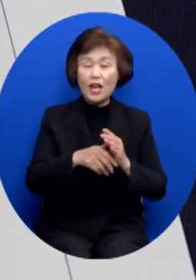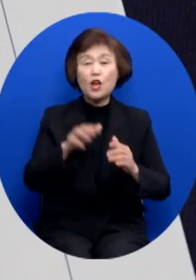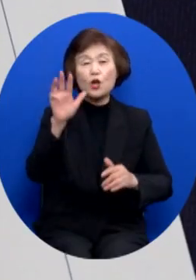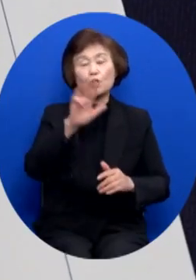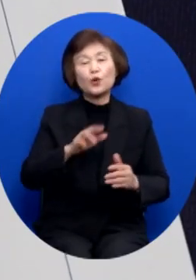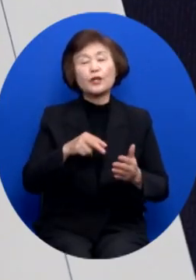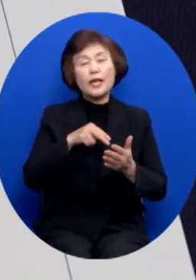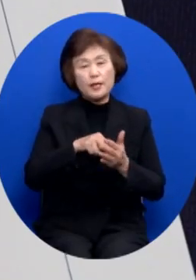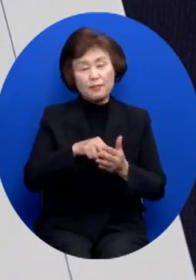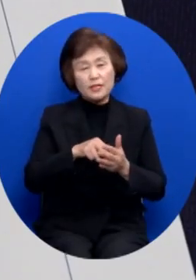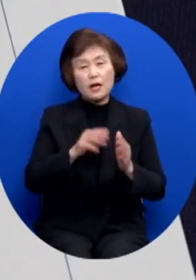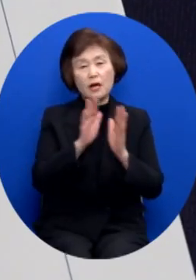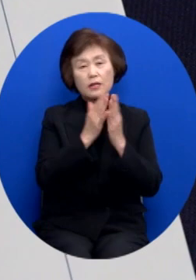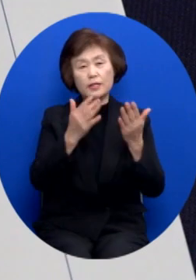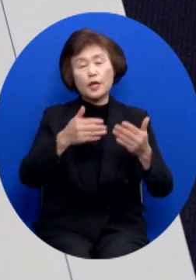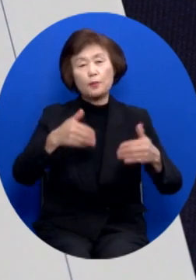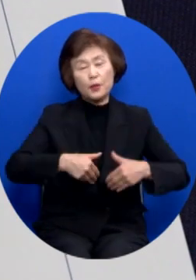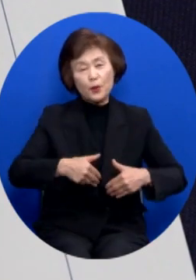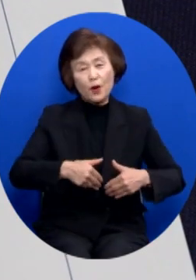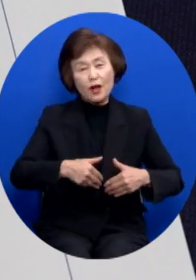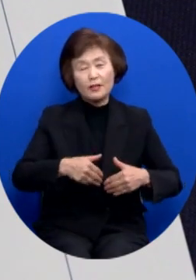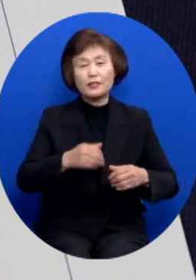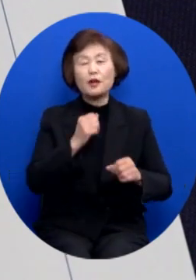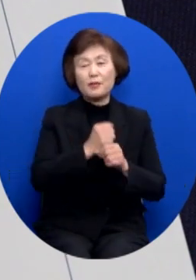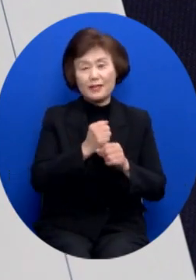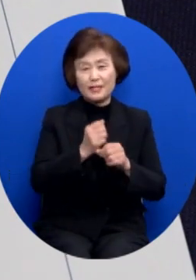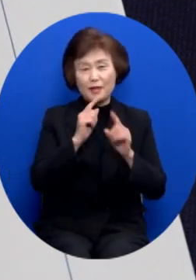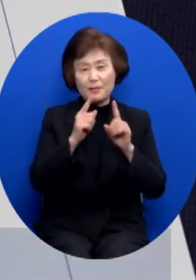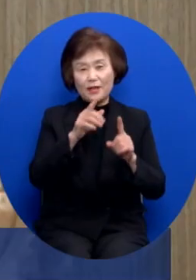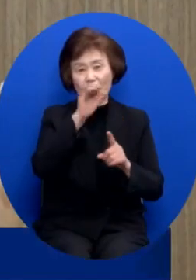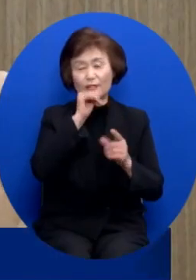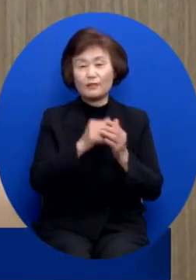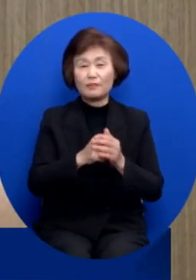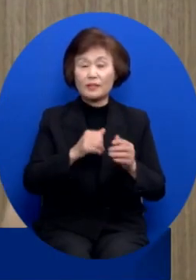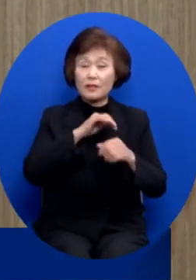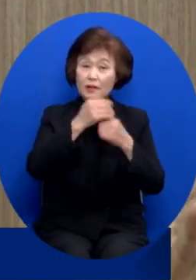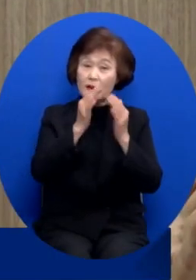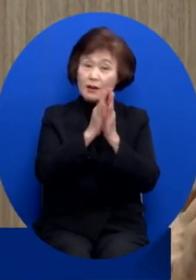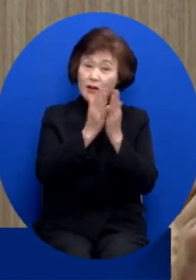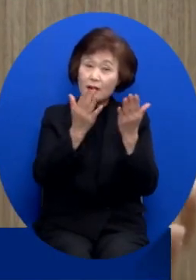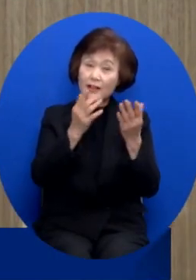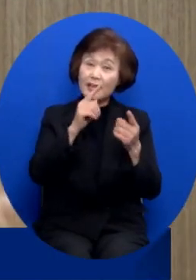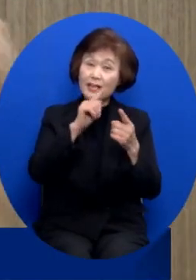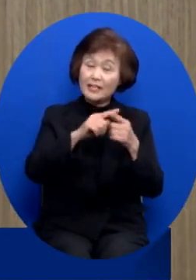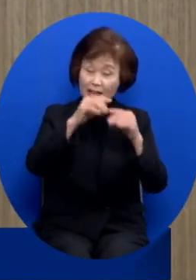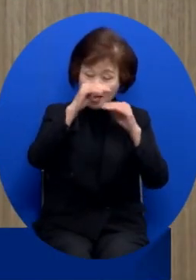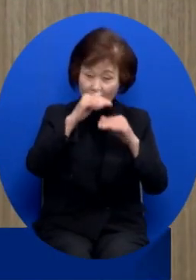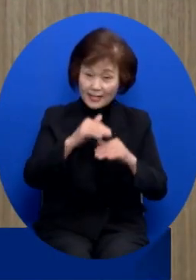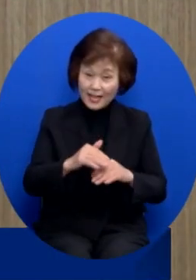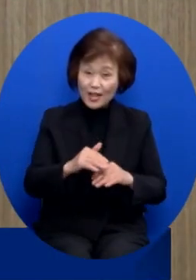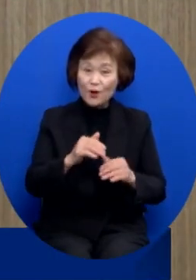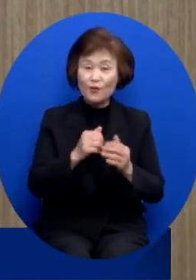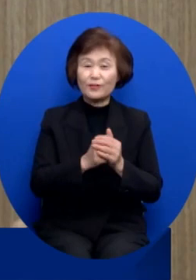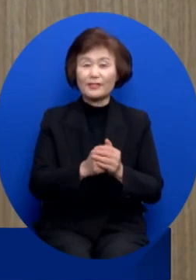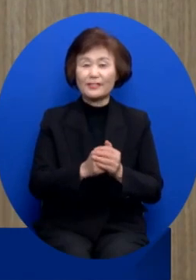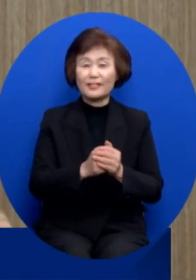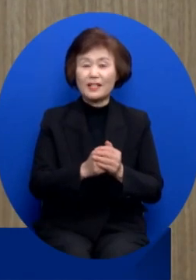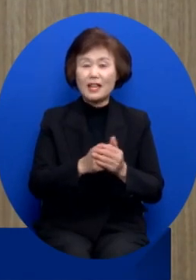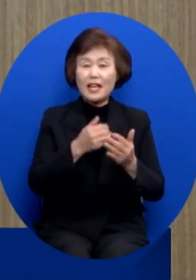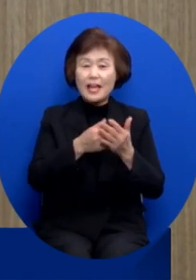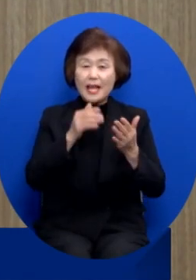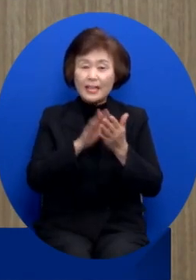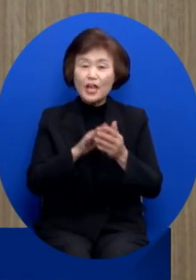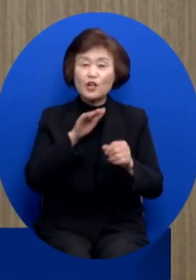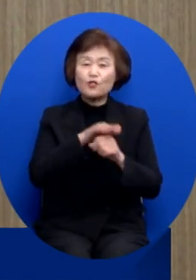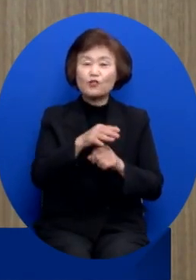필요하다며 감수에 대한 소를 밝혔습니다 성경에 대한 을 이제 개주 생명의 학으로 개관하는 어떤